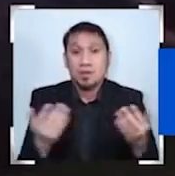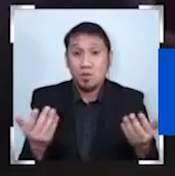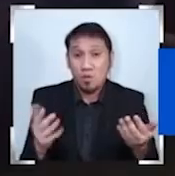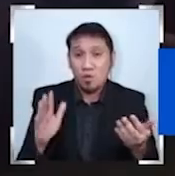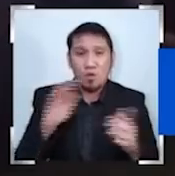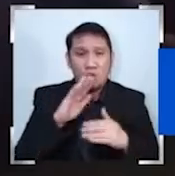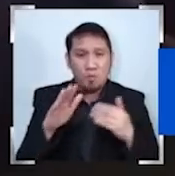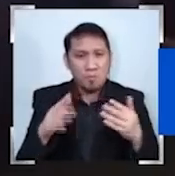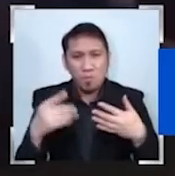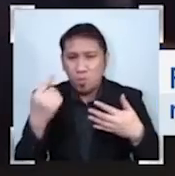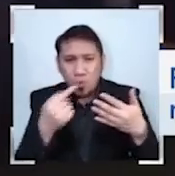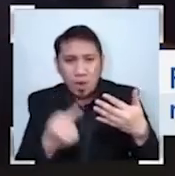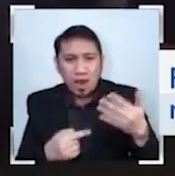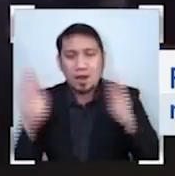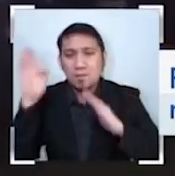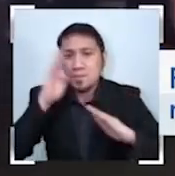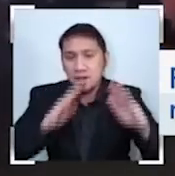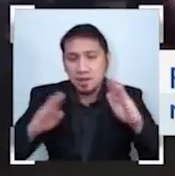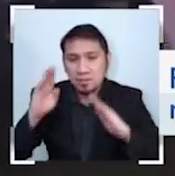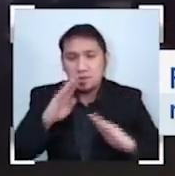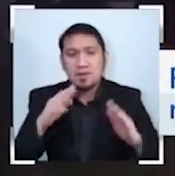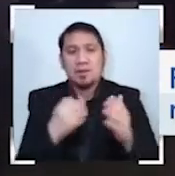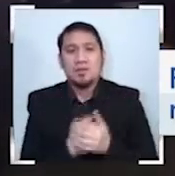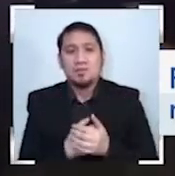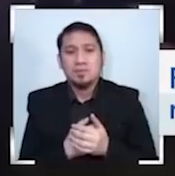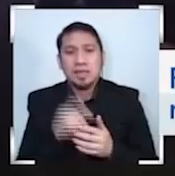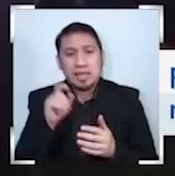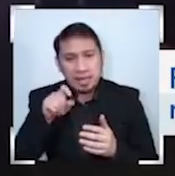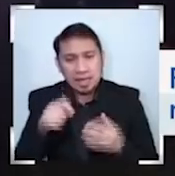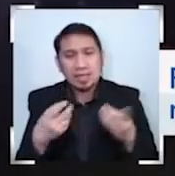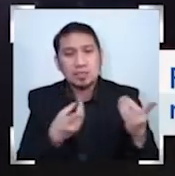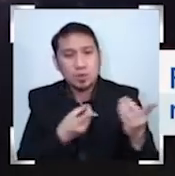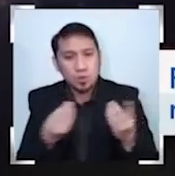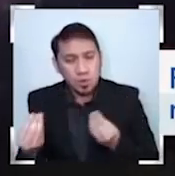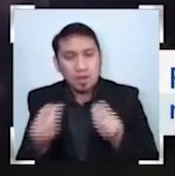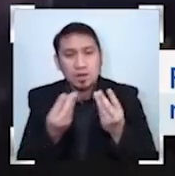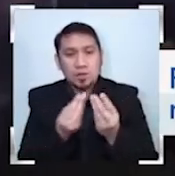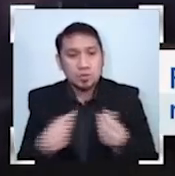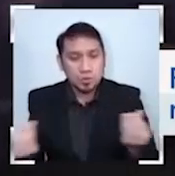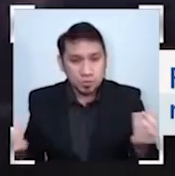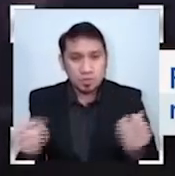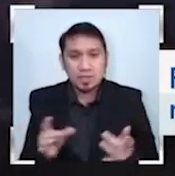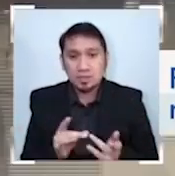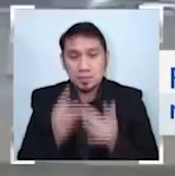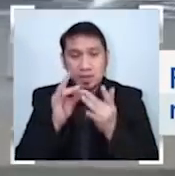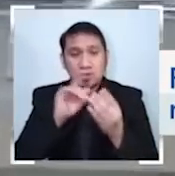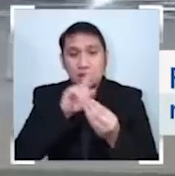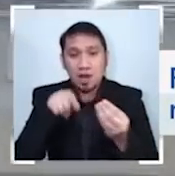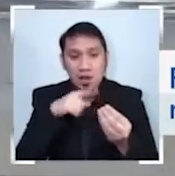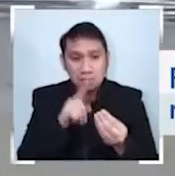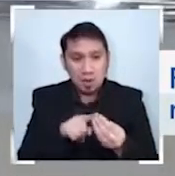natin, nahahanapan at gagawa ng solusyon, lalo na itong issue sa reclamation.